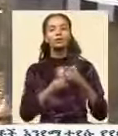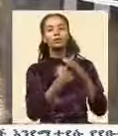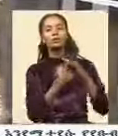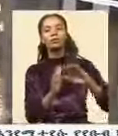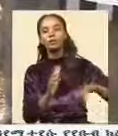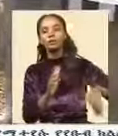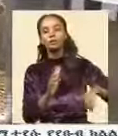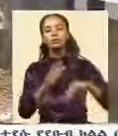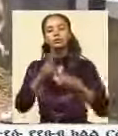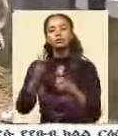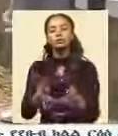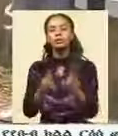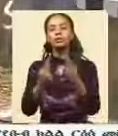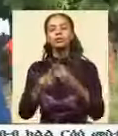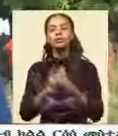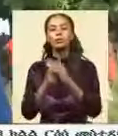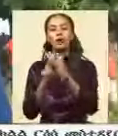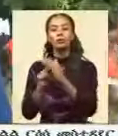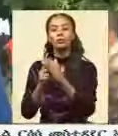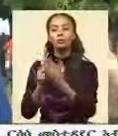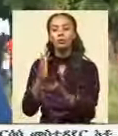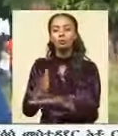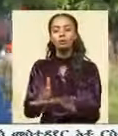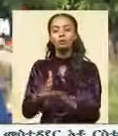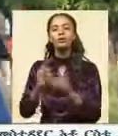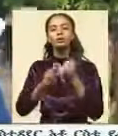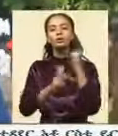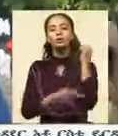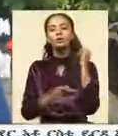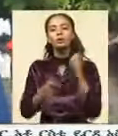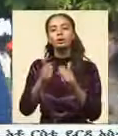የቀሩት መንገዶች ተጀማምሮ የቆሙ ድልድዮችን